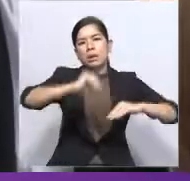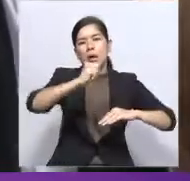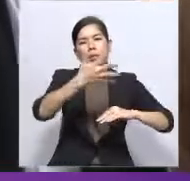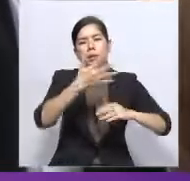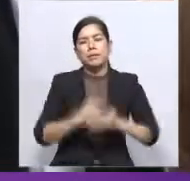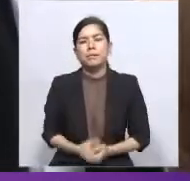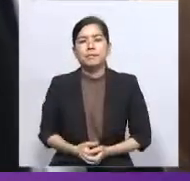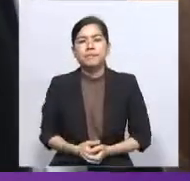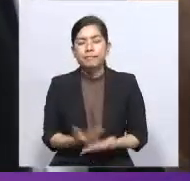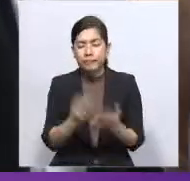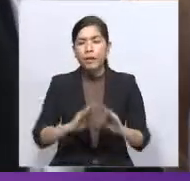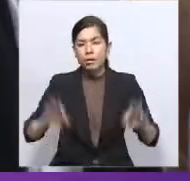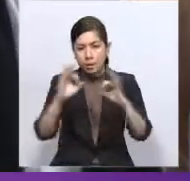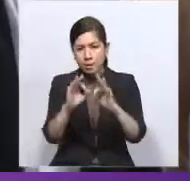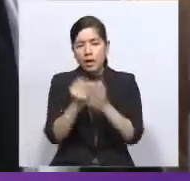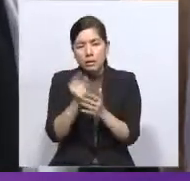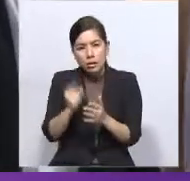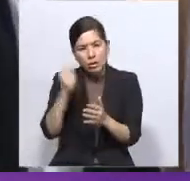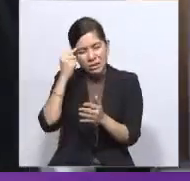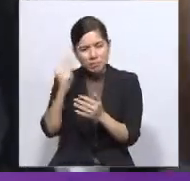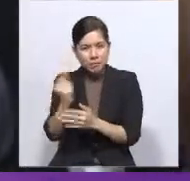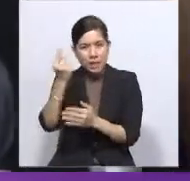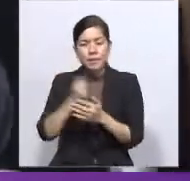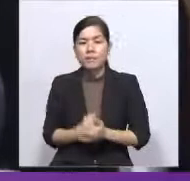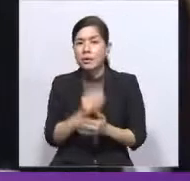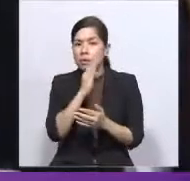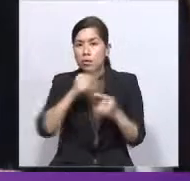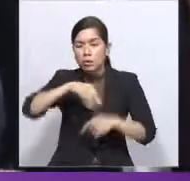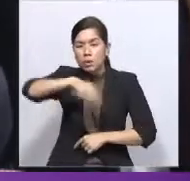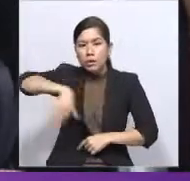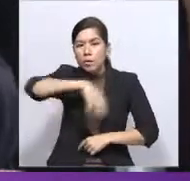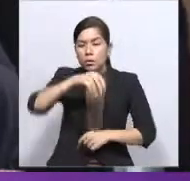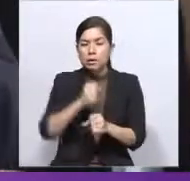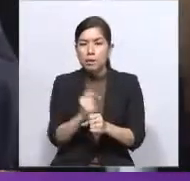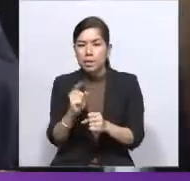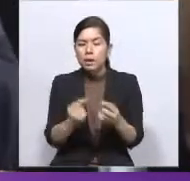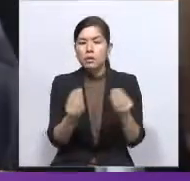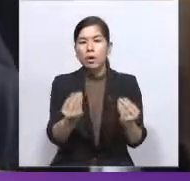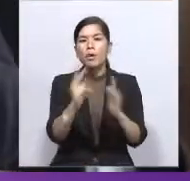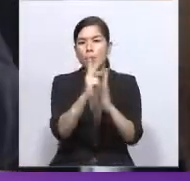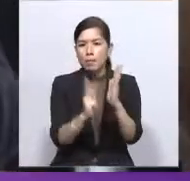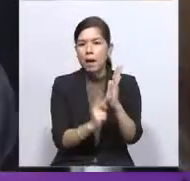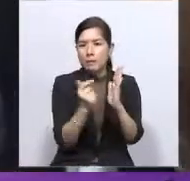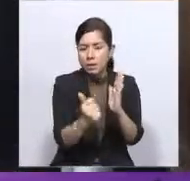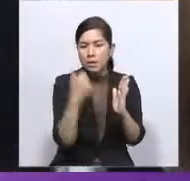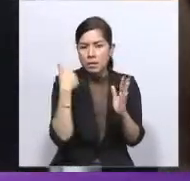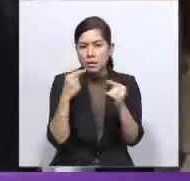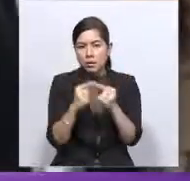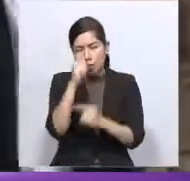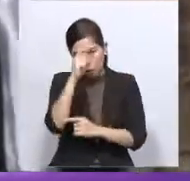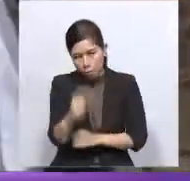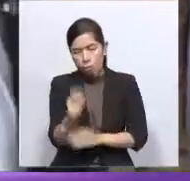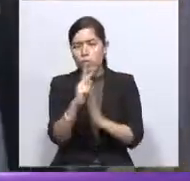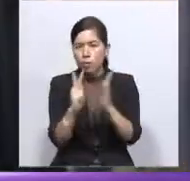จะบอกให้นั้นต้องไม่คิดแบบนี้ถ้าทุกคนทำให้กฎหมายมันมีความหมายขึ้นมาทุกคนก็มีโอก